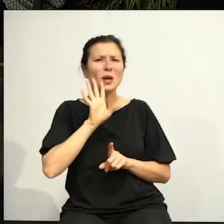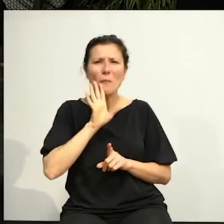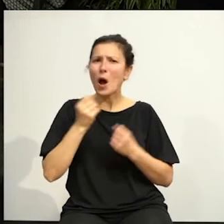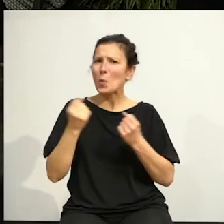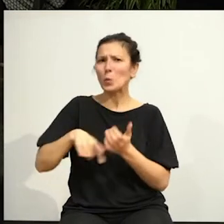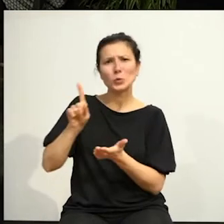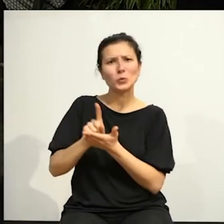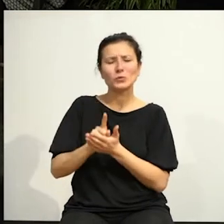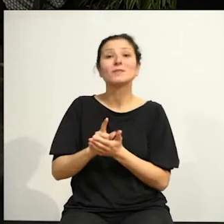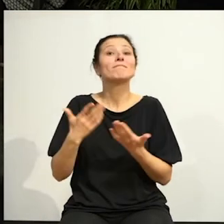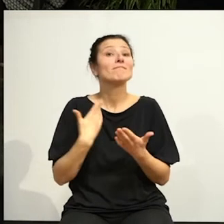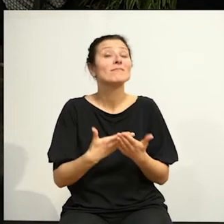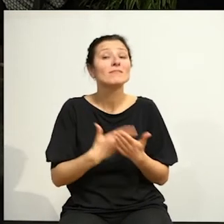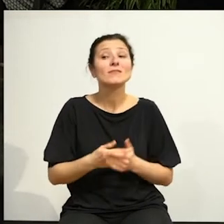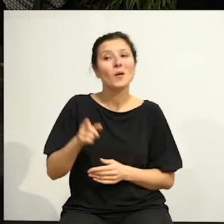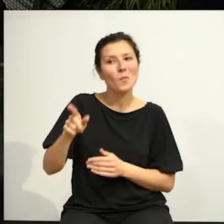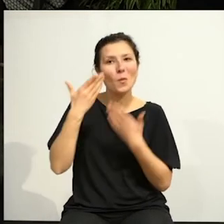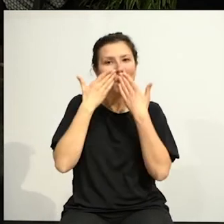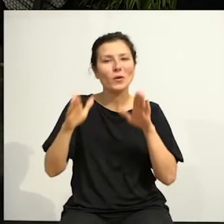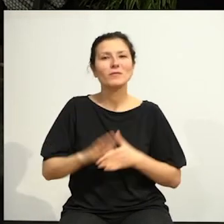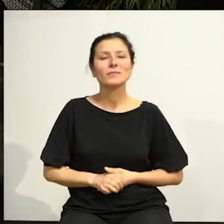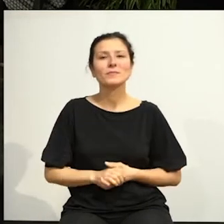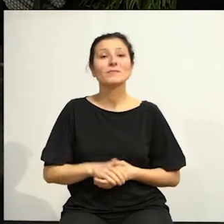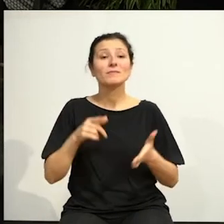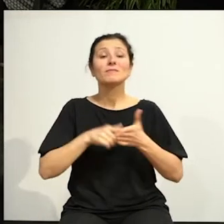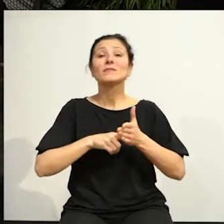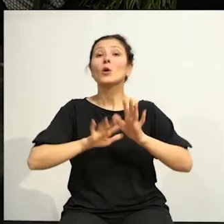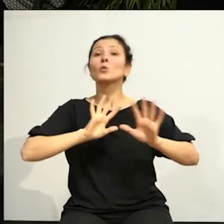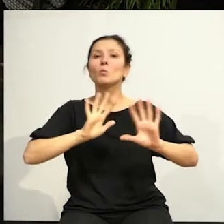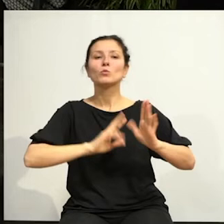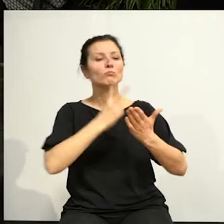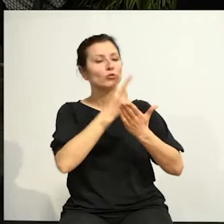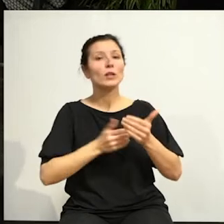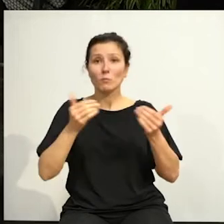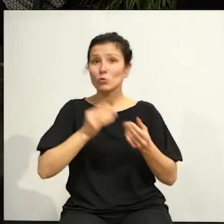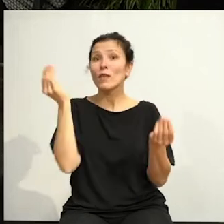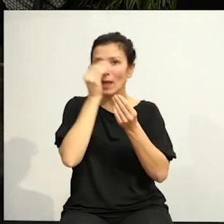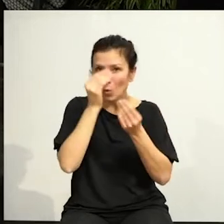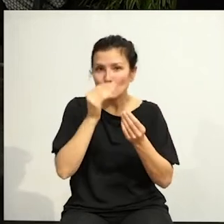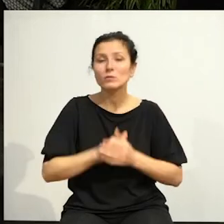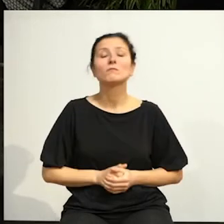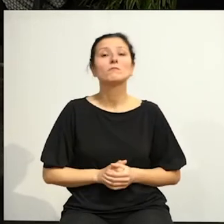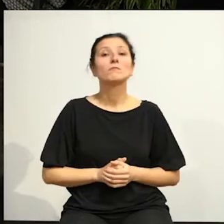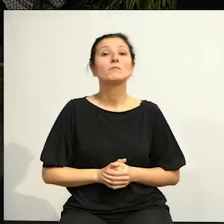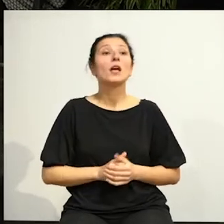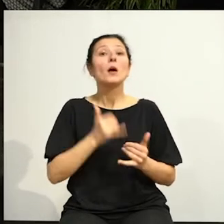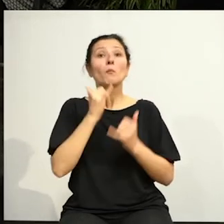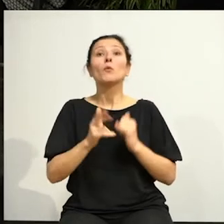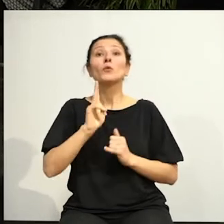że on pokazywał, że tej formy można się nauczyć. Tak? Bo jeśli ktoś się nauczy tak